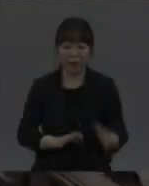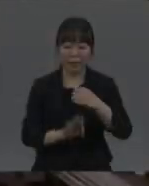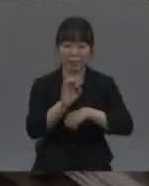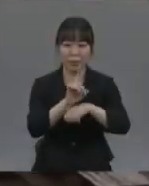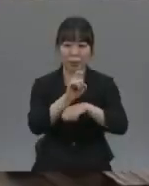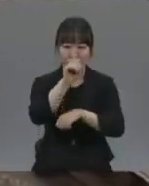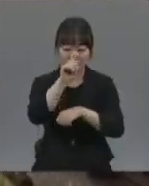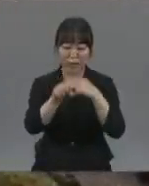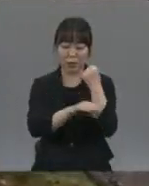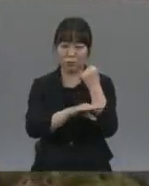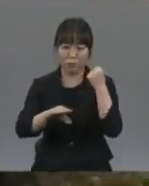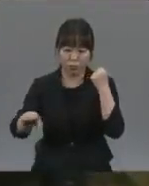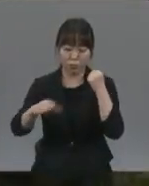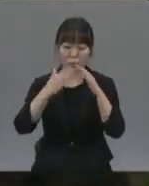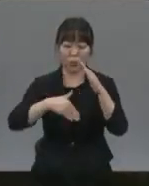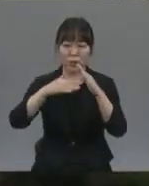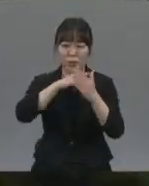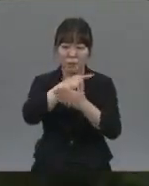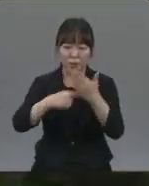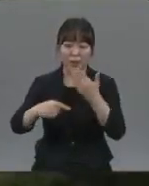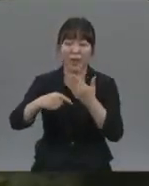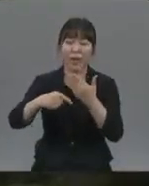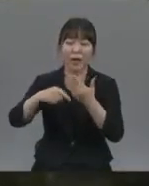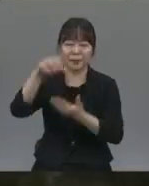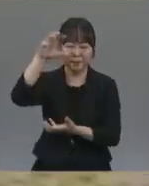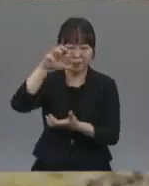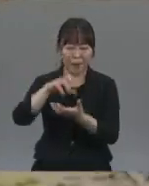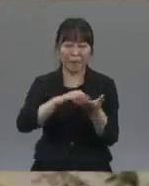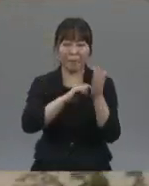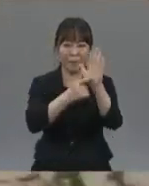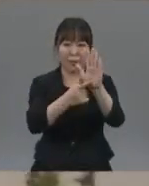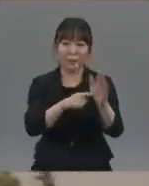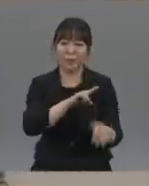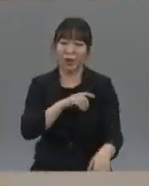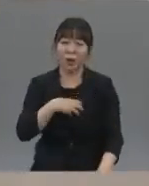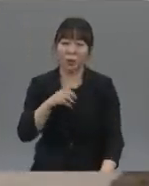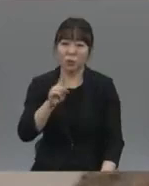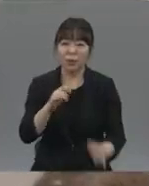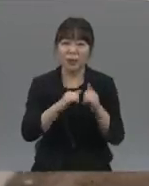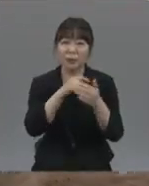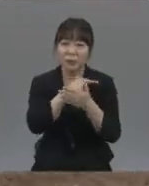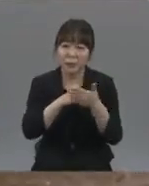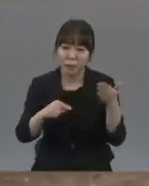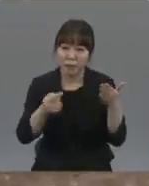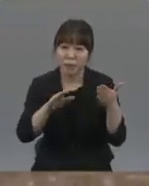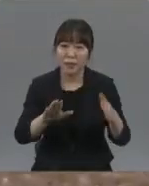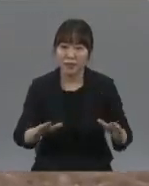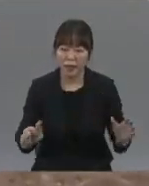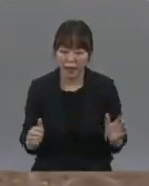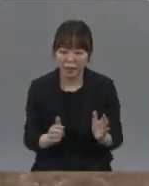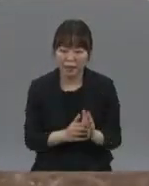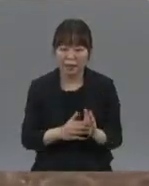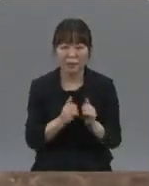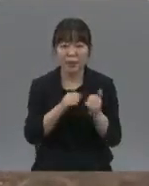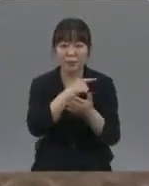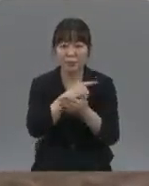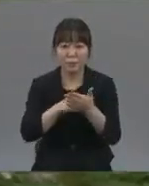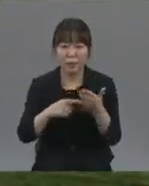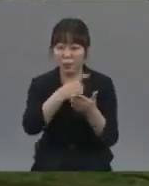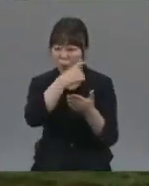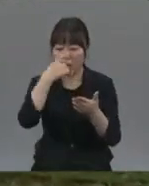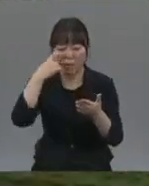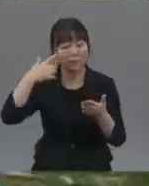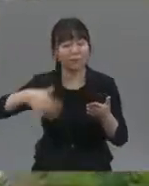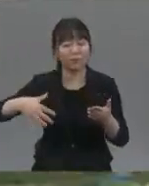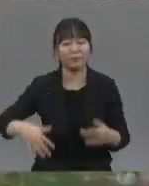en prévision de l'arrivée du typhon canon 10641 habitants issus de 7700 foyers ont quitté leur domicile pour se mettre à l'abri dans